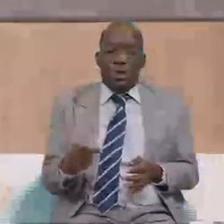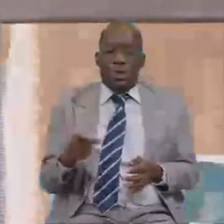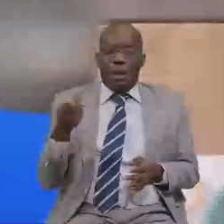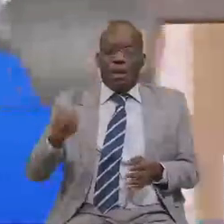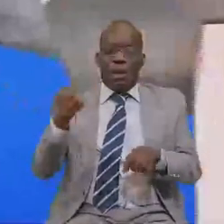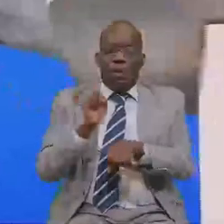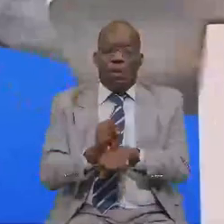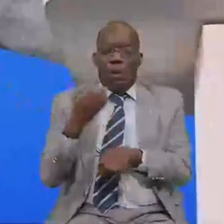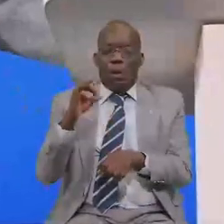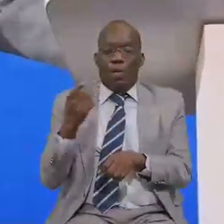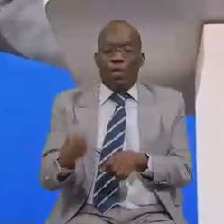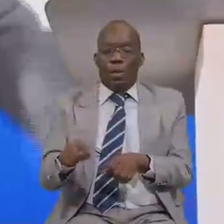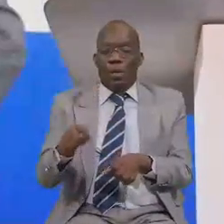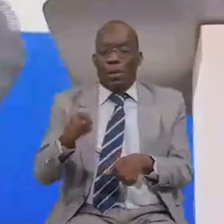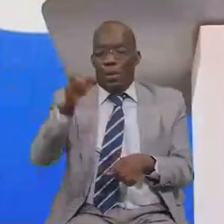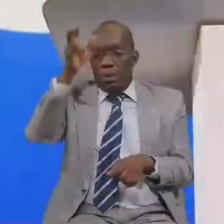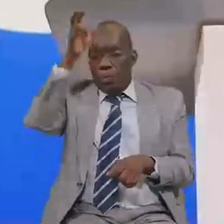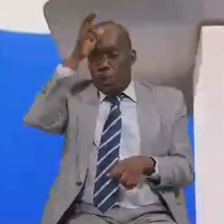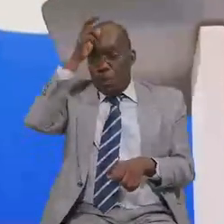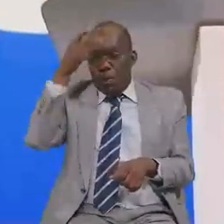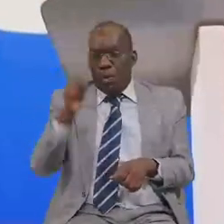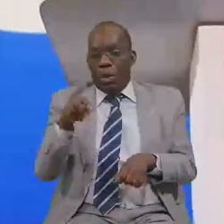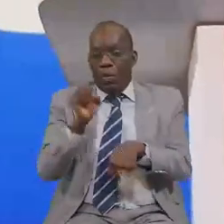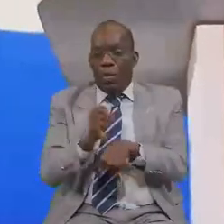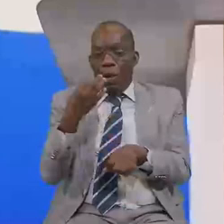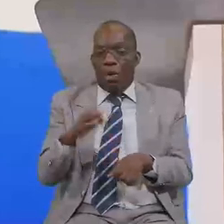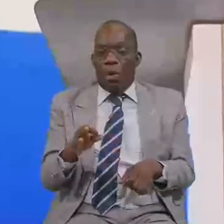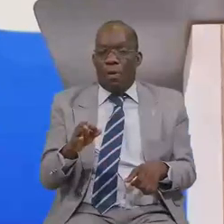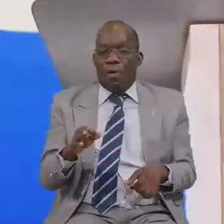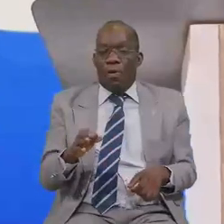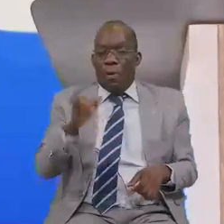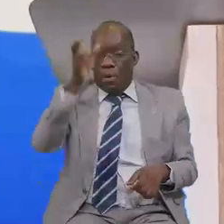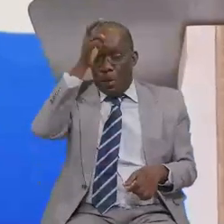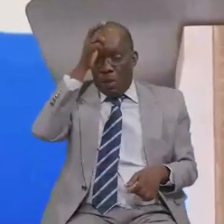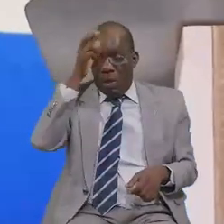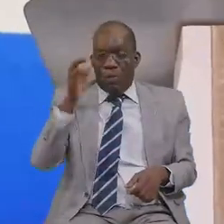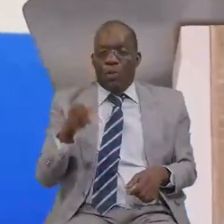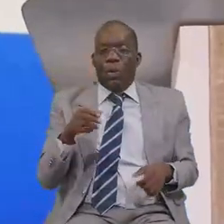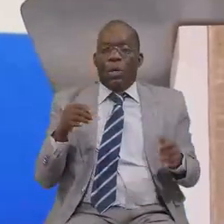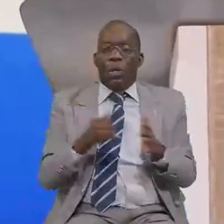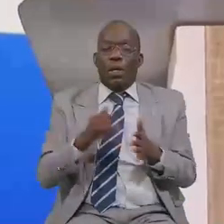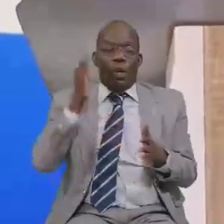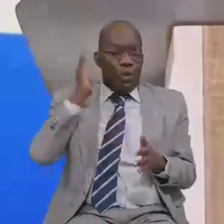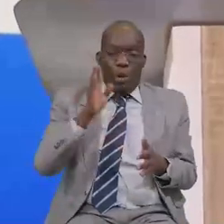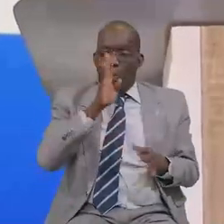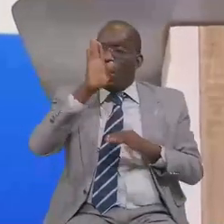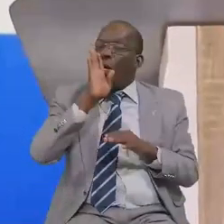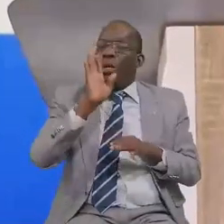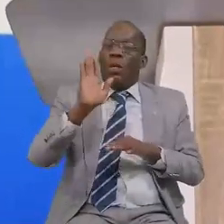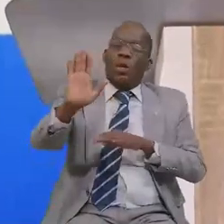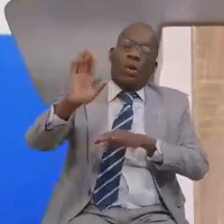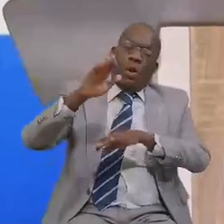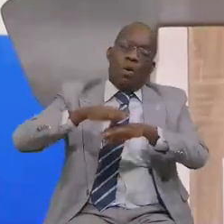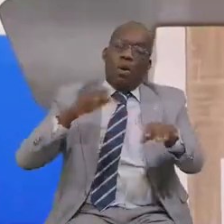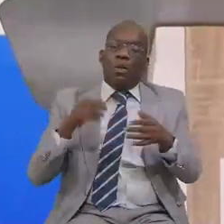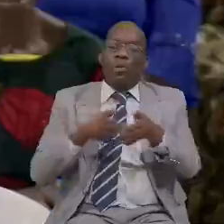tu vois les œuvres du diable, les œuvres de Satan, ce sera ton appel pour que tu suives Christ